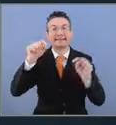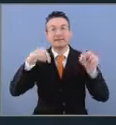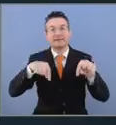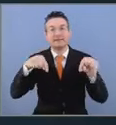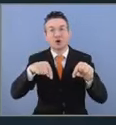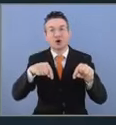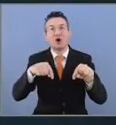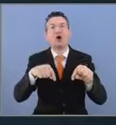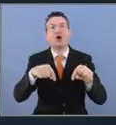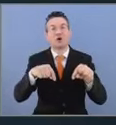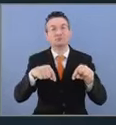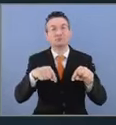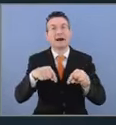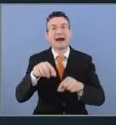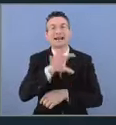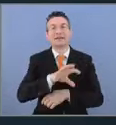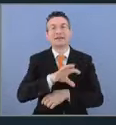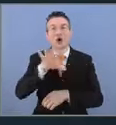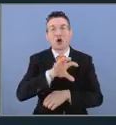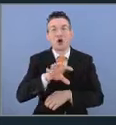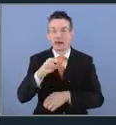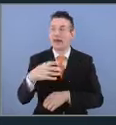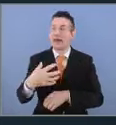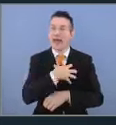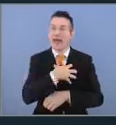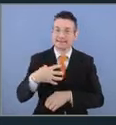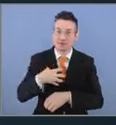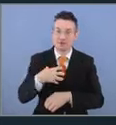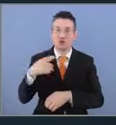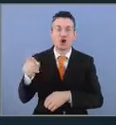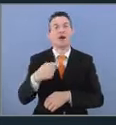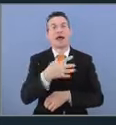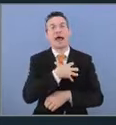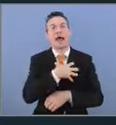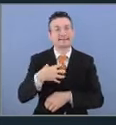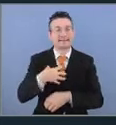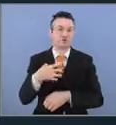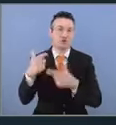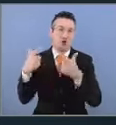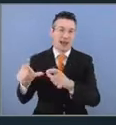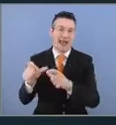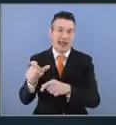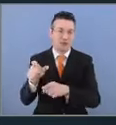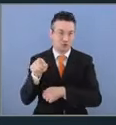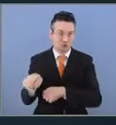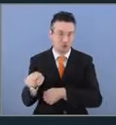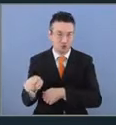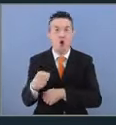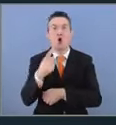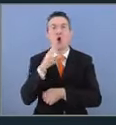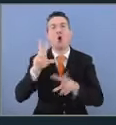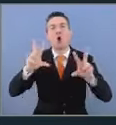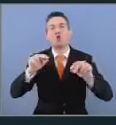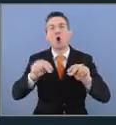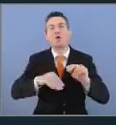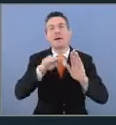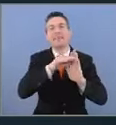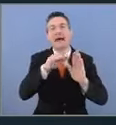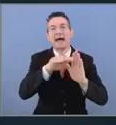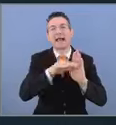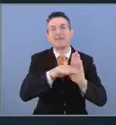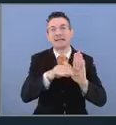della regione, dell'assessore e dell'assessorato è proprio la nuova pianificazione